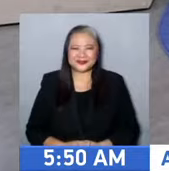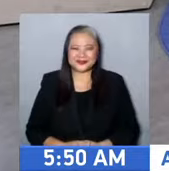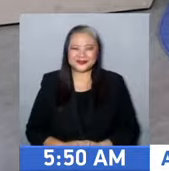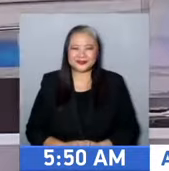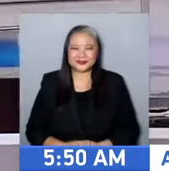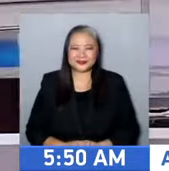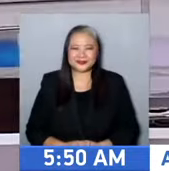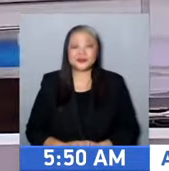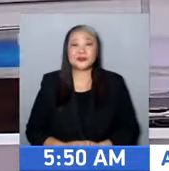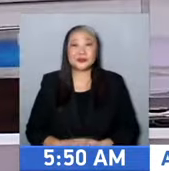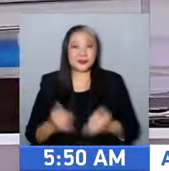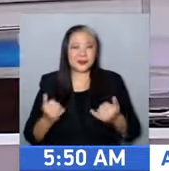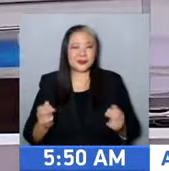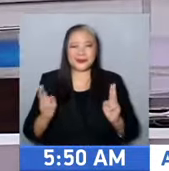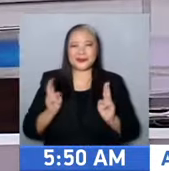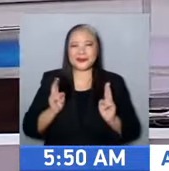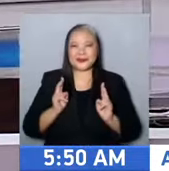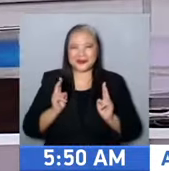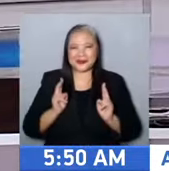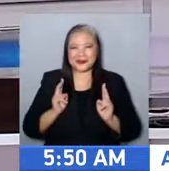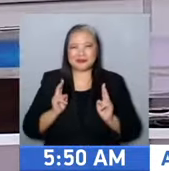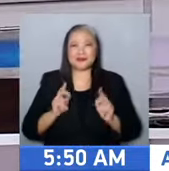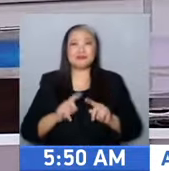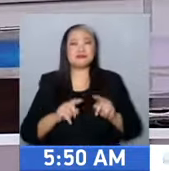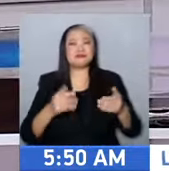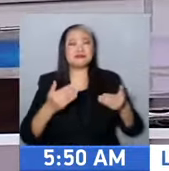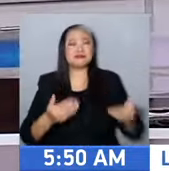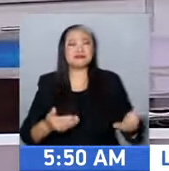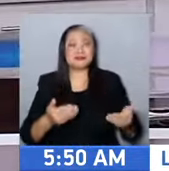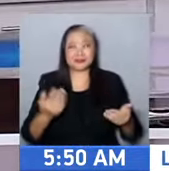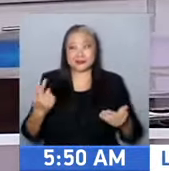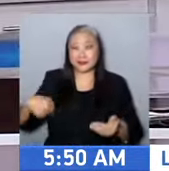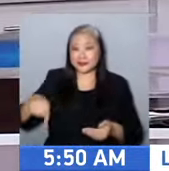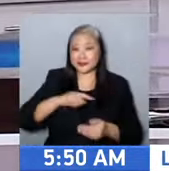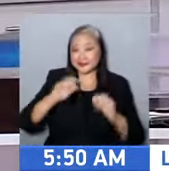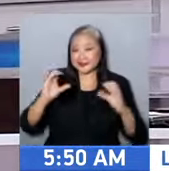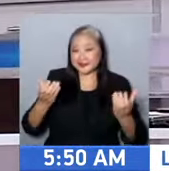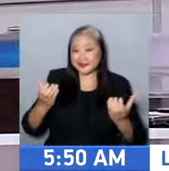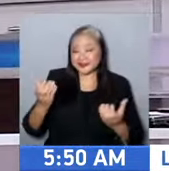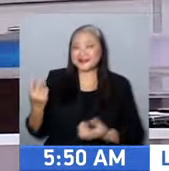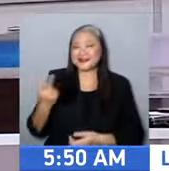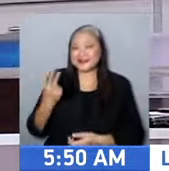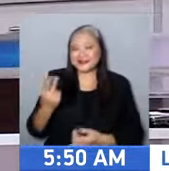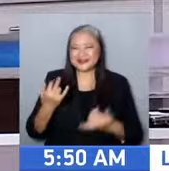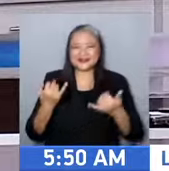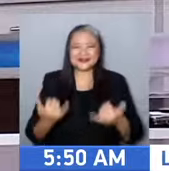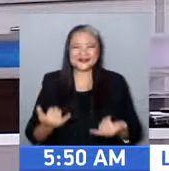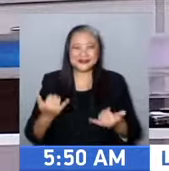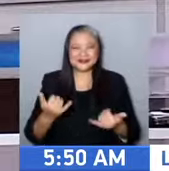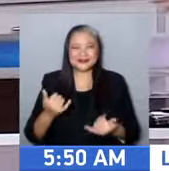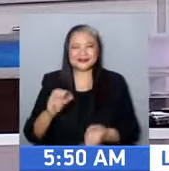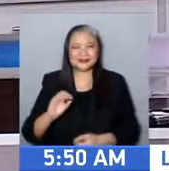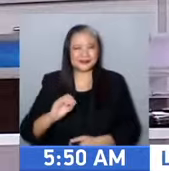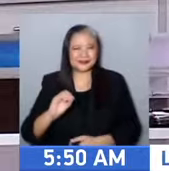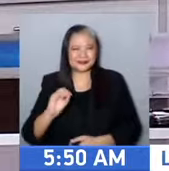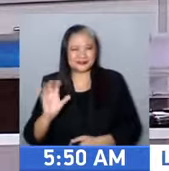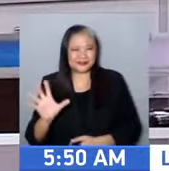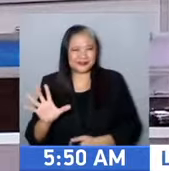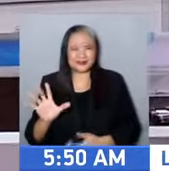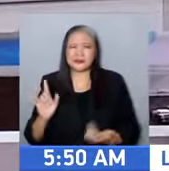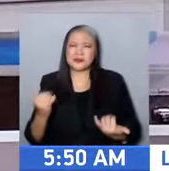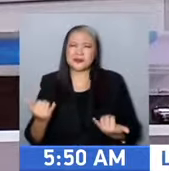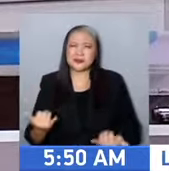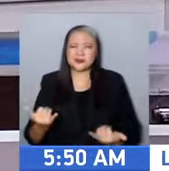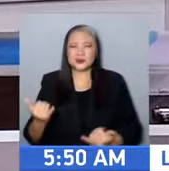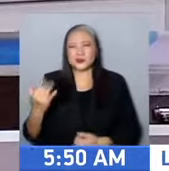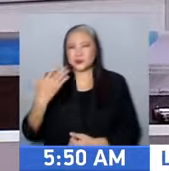nga today. Pero tuloy yung classes natin, ha? As in, natin this morning. It's a beautiful, what is it today? Tuesday morning. Kaya